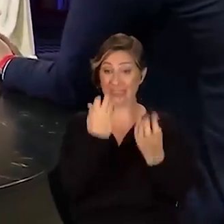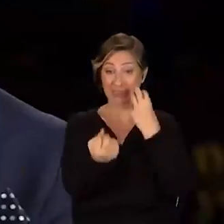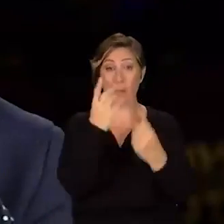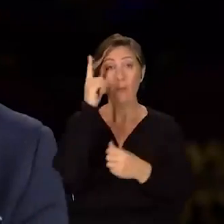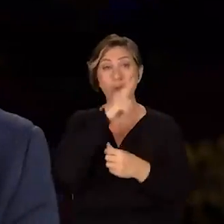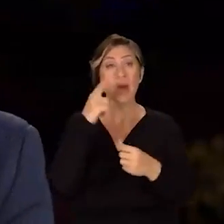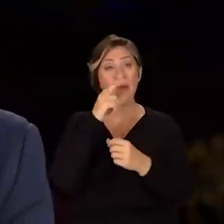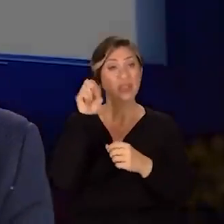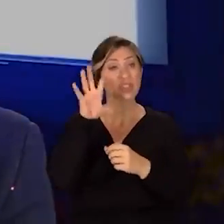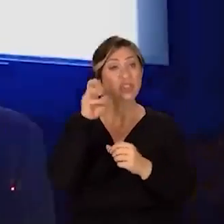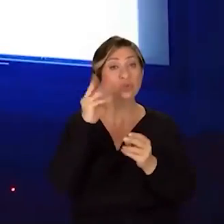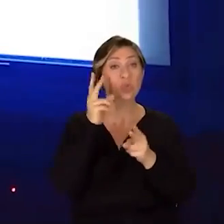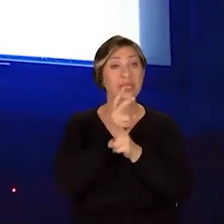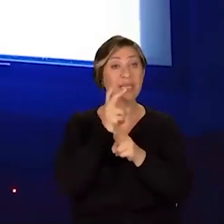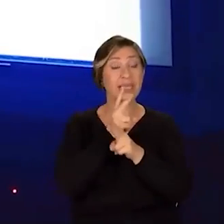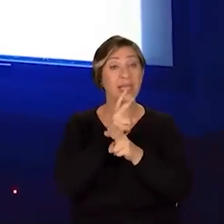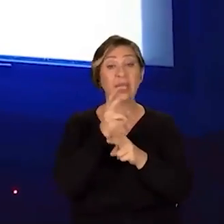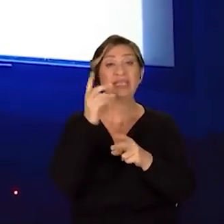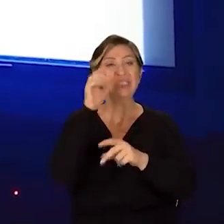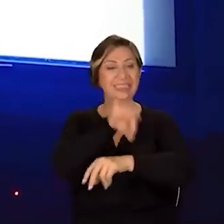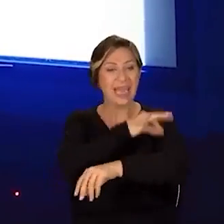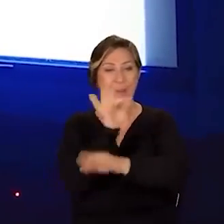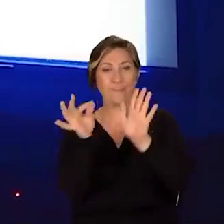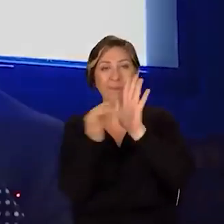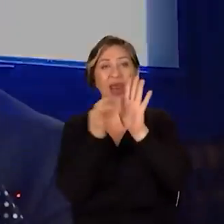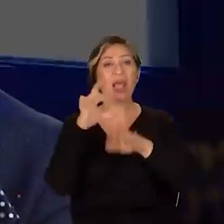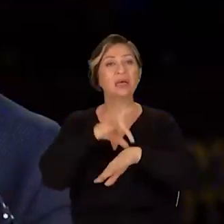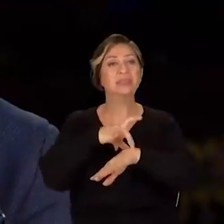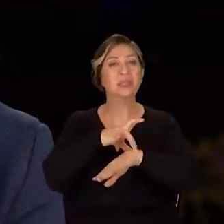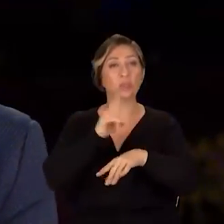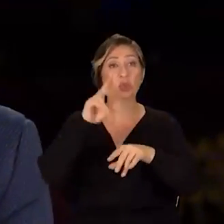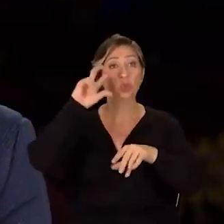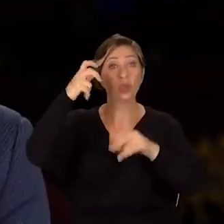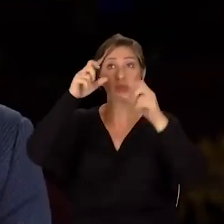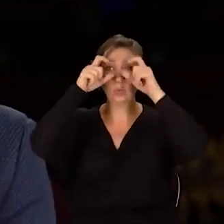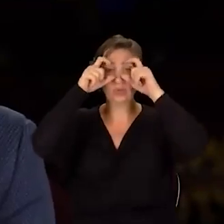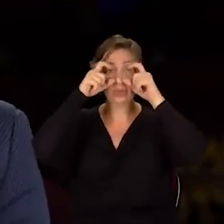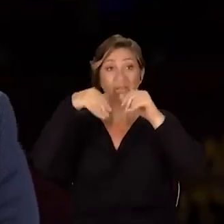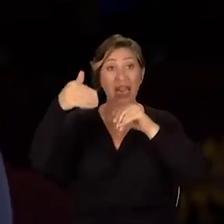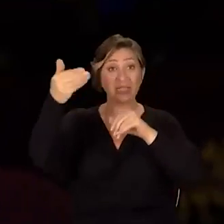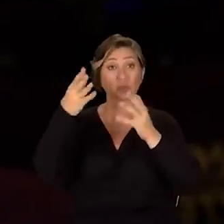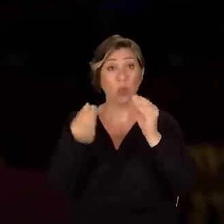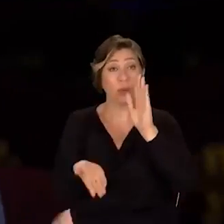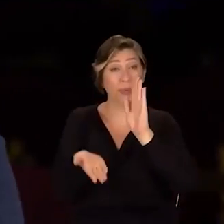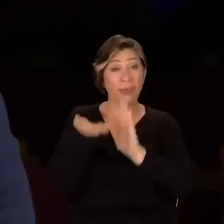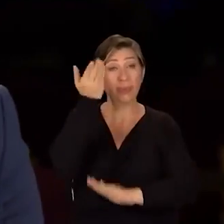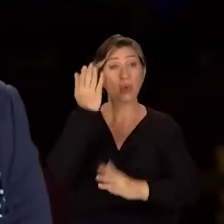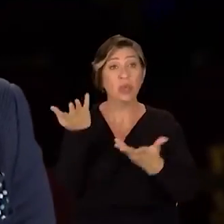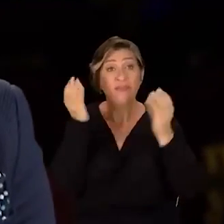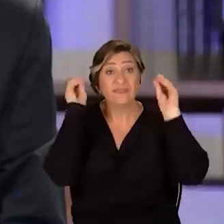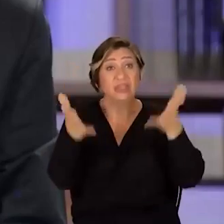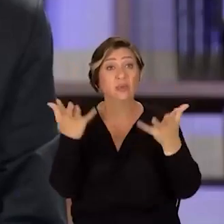mavi ışık çok tehlikeli. Sarı benek hastalığı dediğimiz hastalık bu güneş gözlükleriyle falan ileride çok artacak. Ondan sonra diyeceğiz ki bu niye